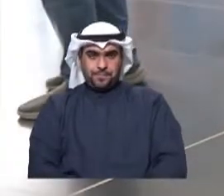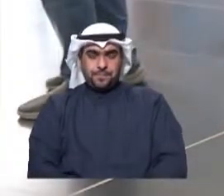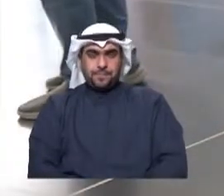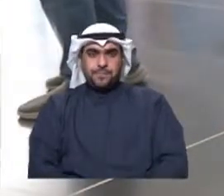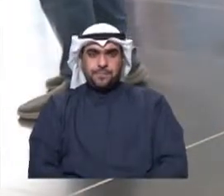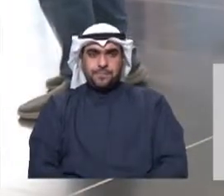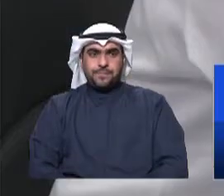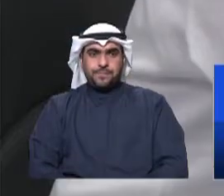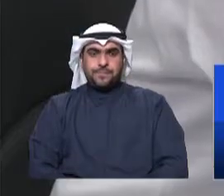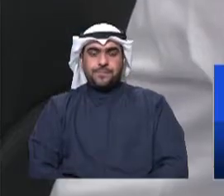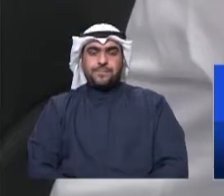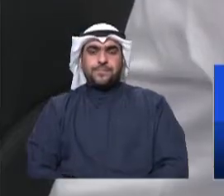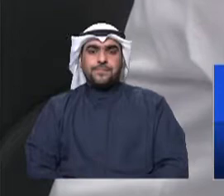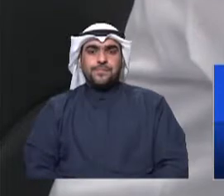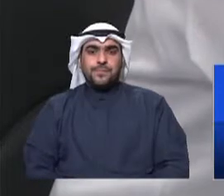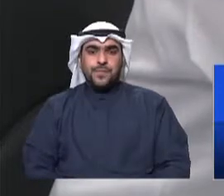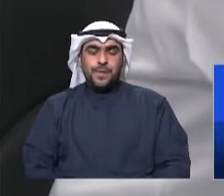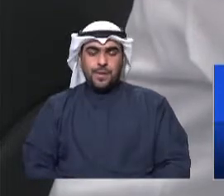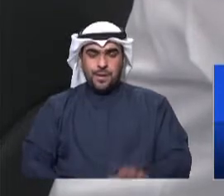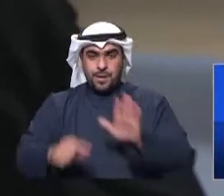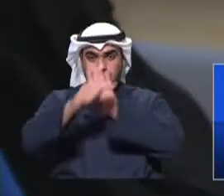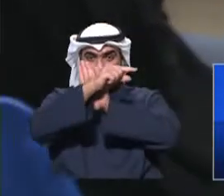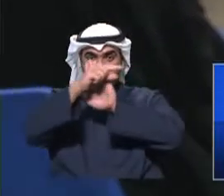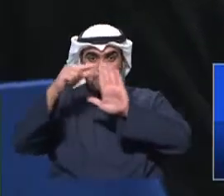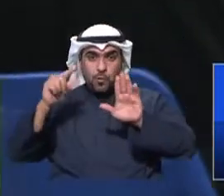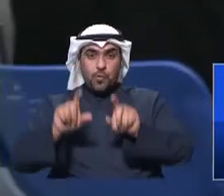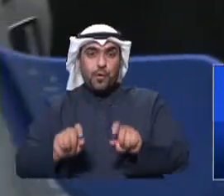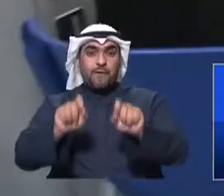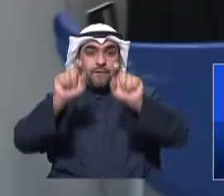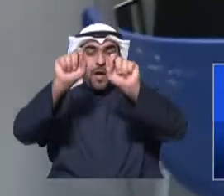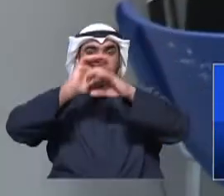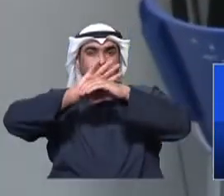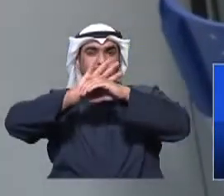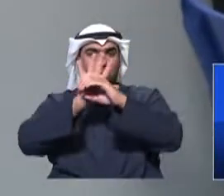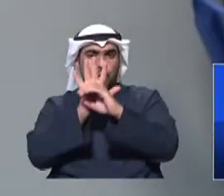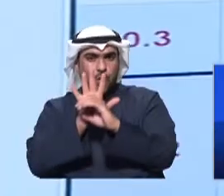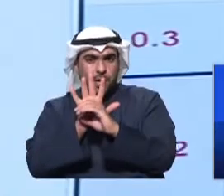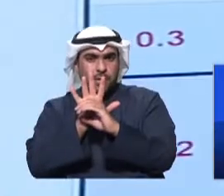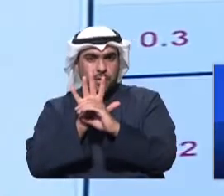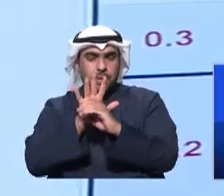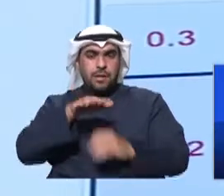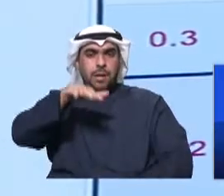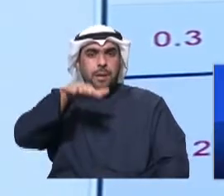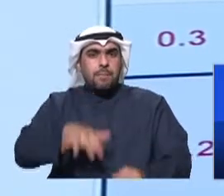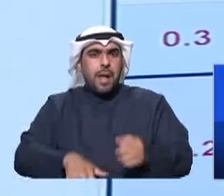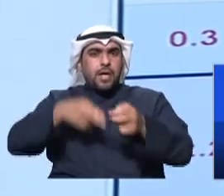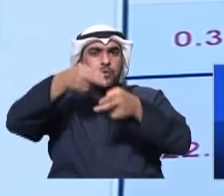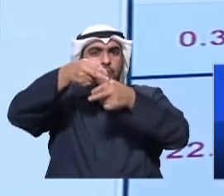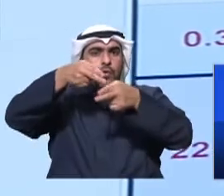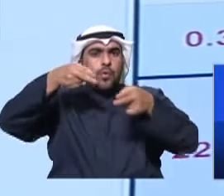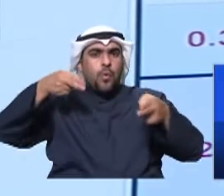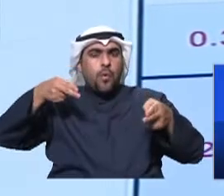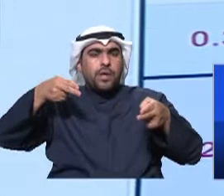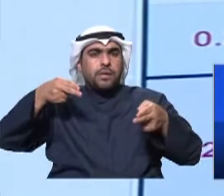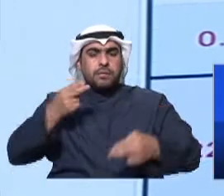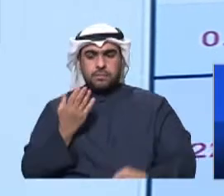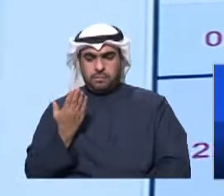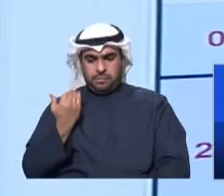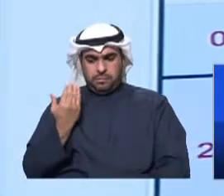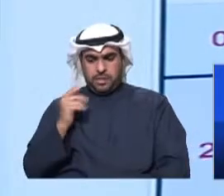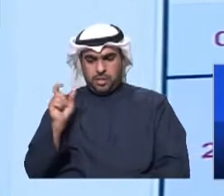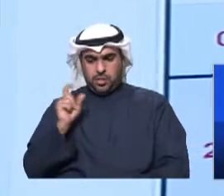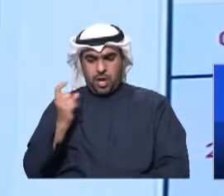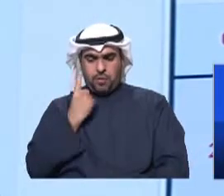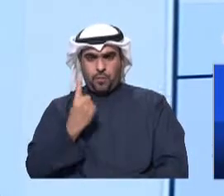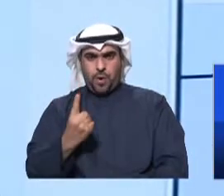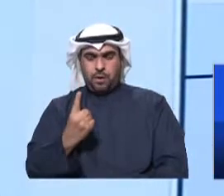المطلع على ملف جائحة كورونا يجد فيه أن دولة الكويت سجلت أعلى حصيلة إصابات منذ بداية ظهور